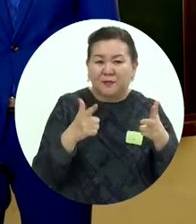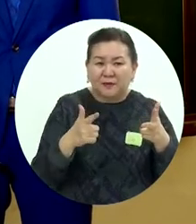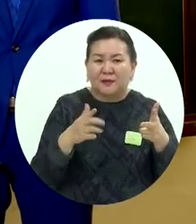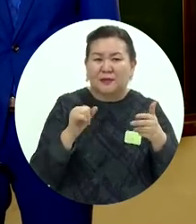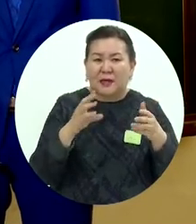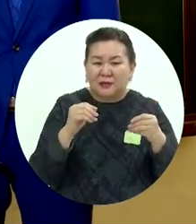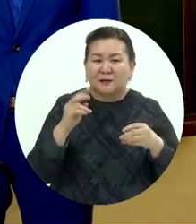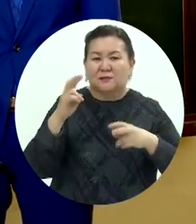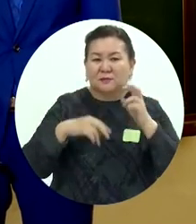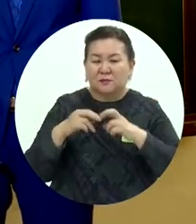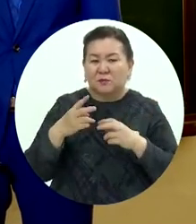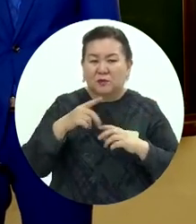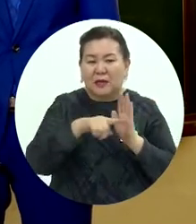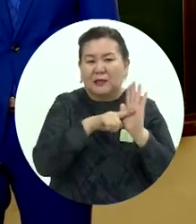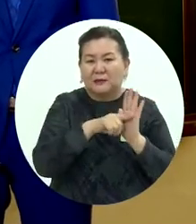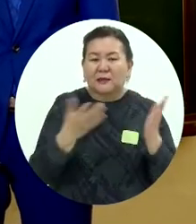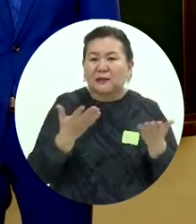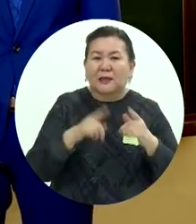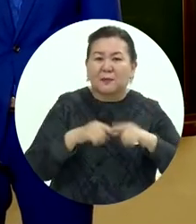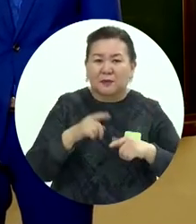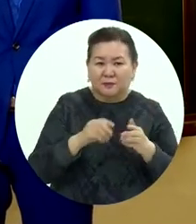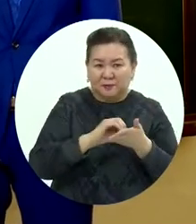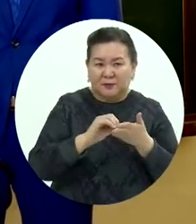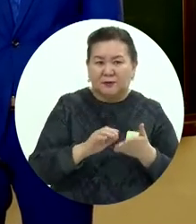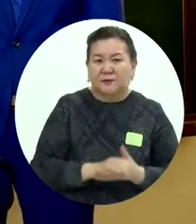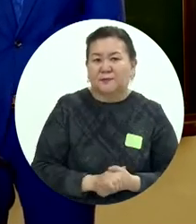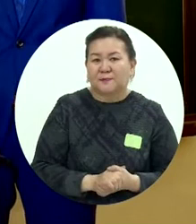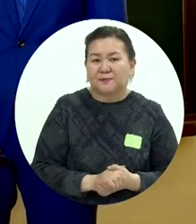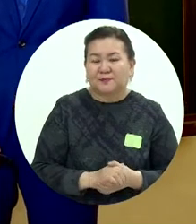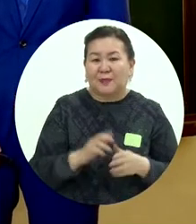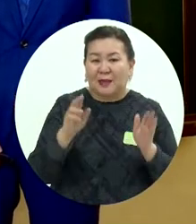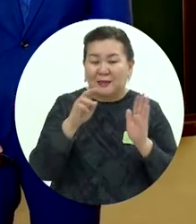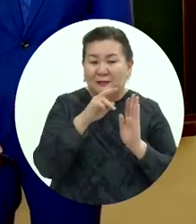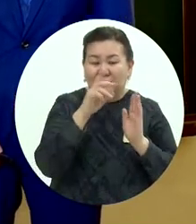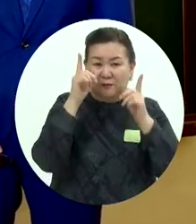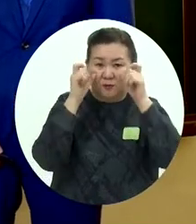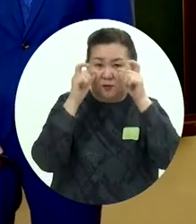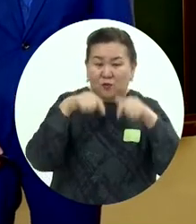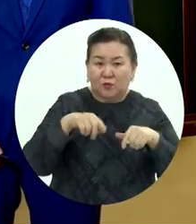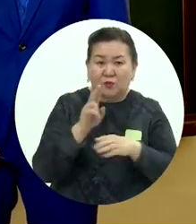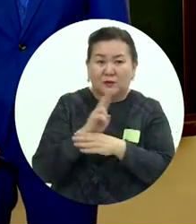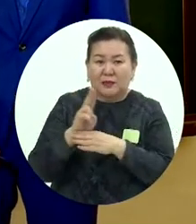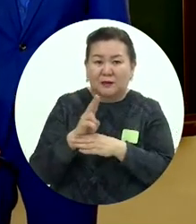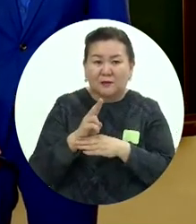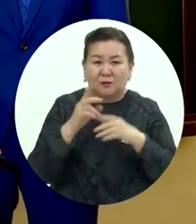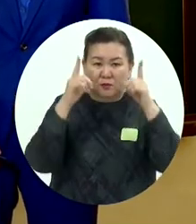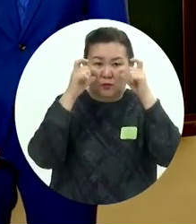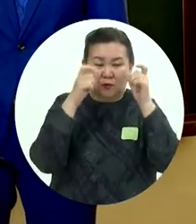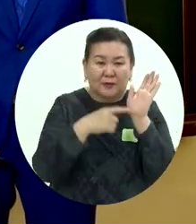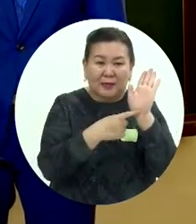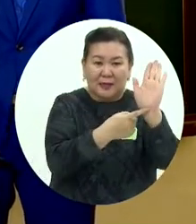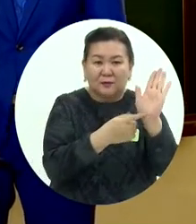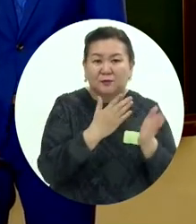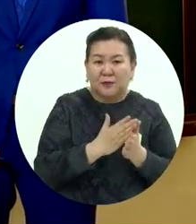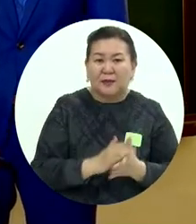хэлбэрийг нэрлэн аж ахуйд үзүүлэх сөрөг нөлөөг тодорхойлоорой гэж байгаа. За тэгэхээр даалгавар гүйцэтгэж явахдаа ашиглах зургуудыг бол дараах хэлсэндээр